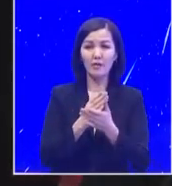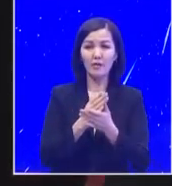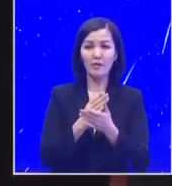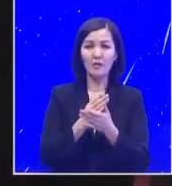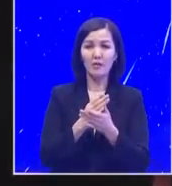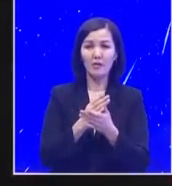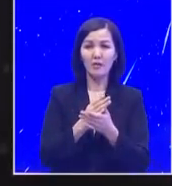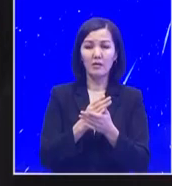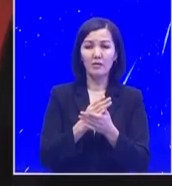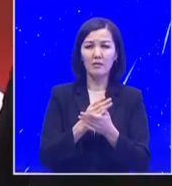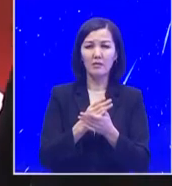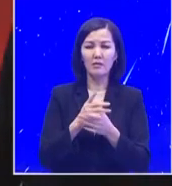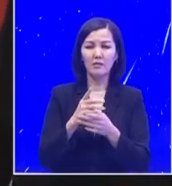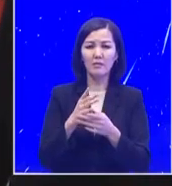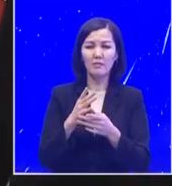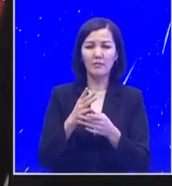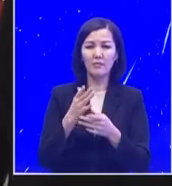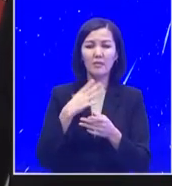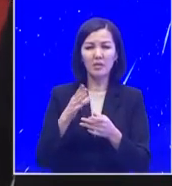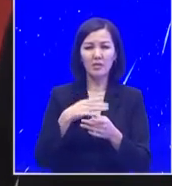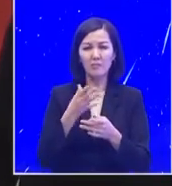что такие делали? А?